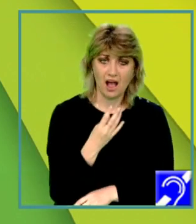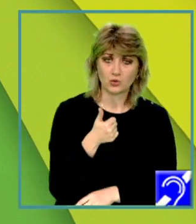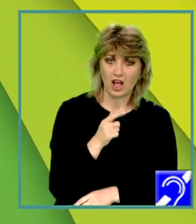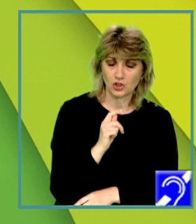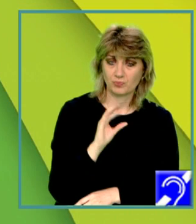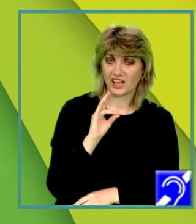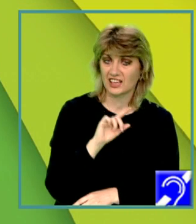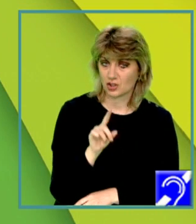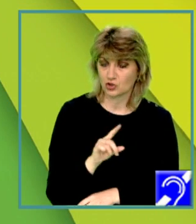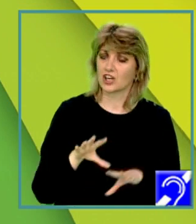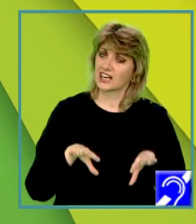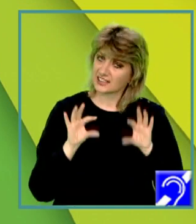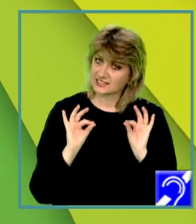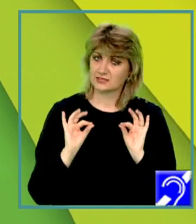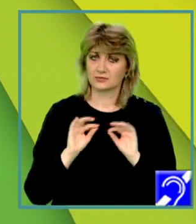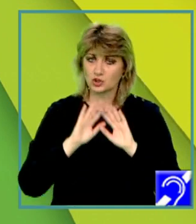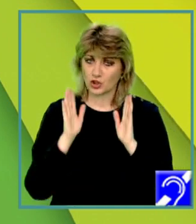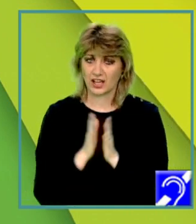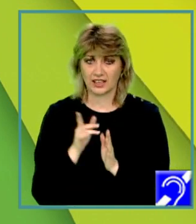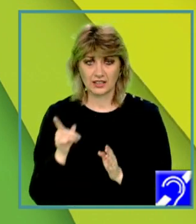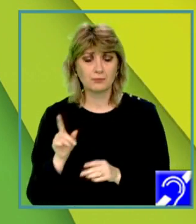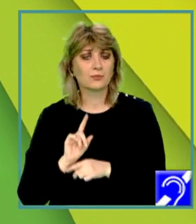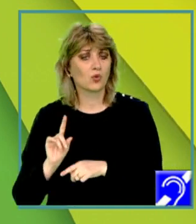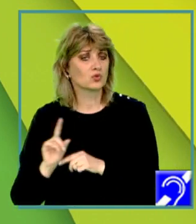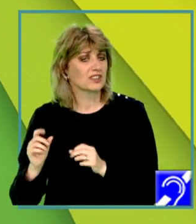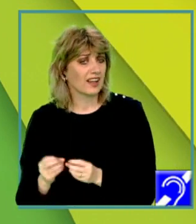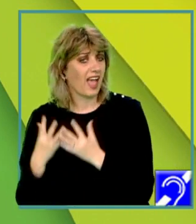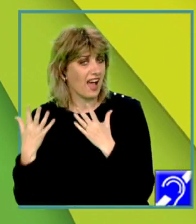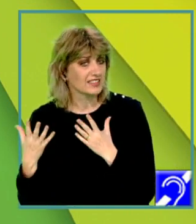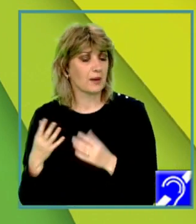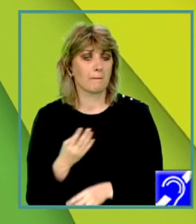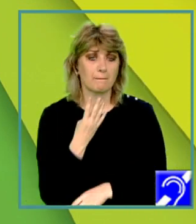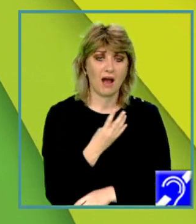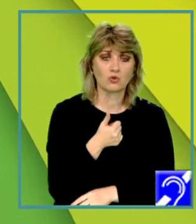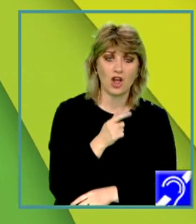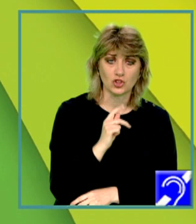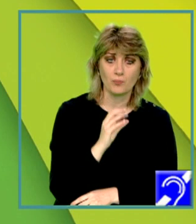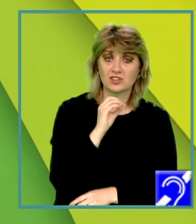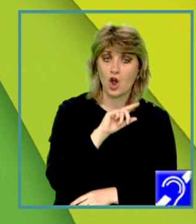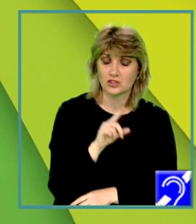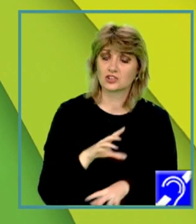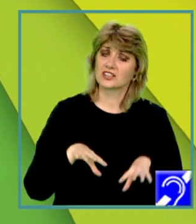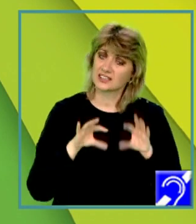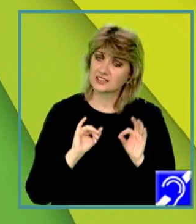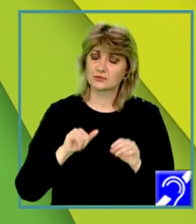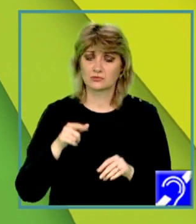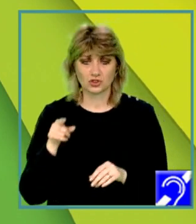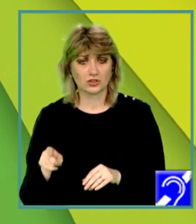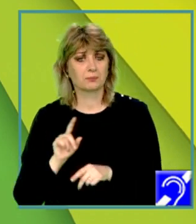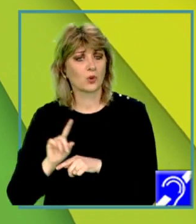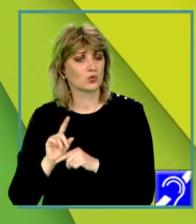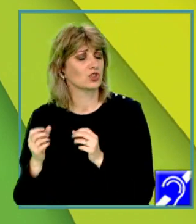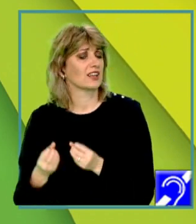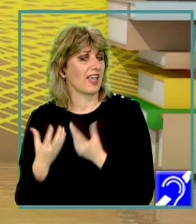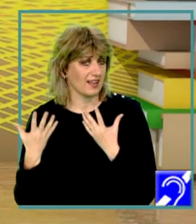hidrogen regăsiți în totalitate în produșii de reacție patru atomi de oxigen pe care le regăsim și pe ei în produșii de